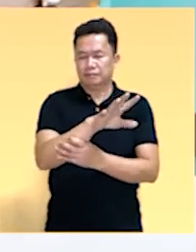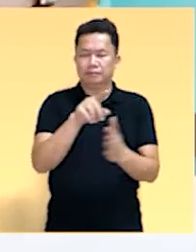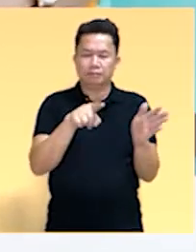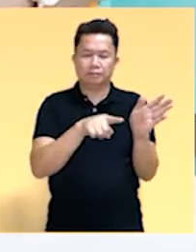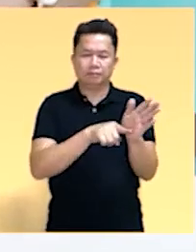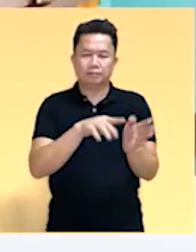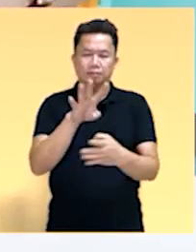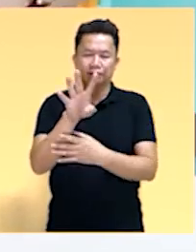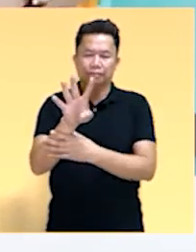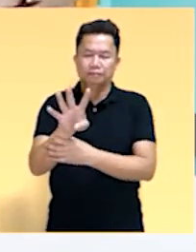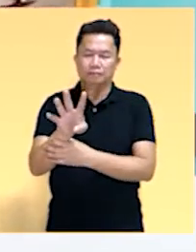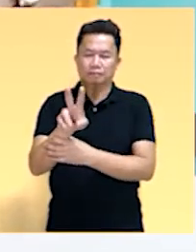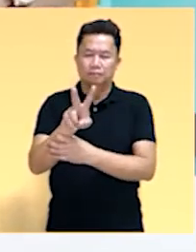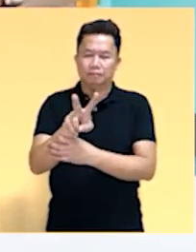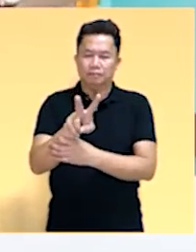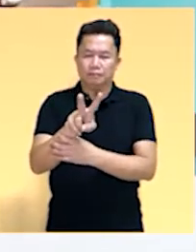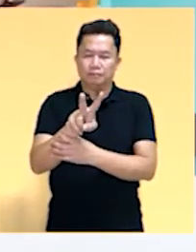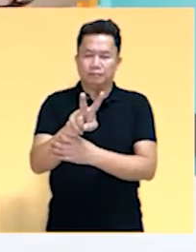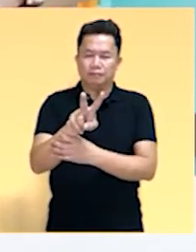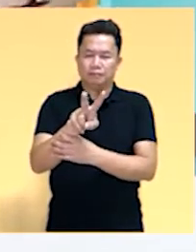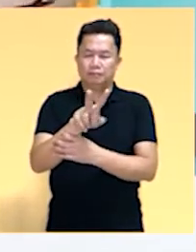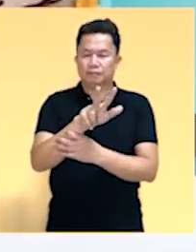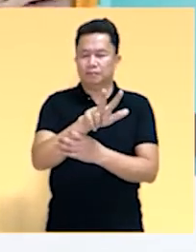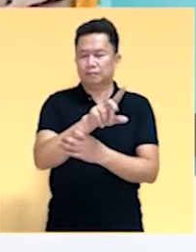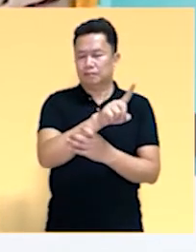6,375 minus